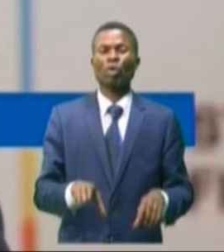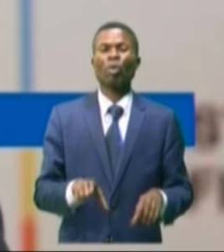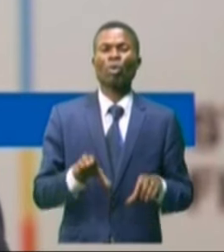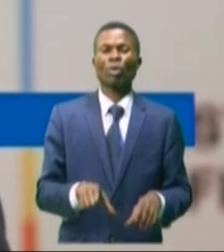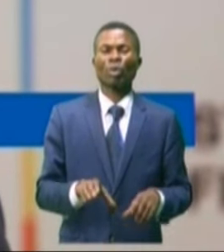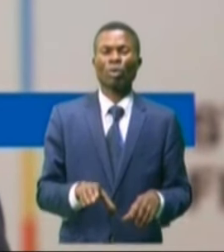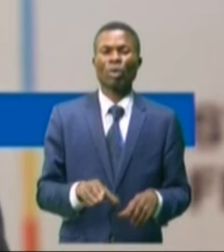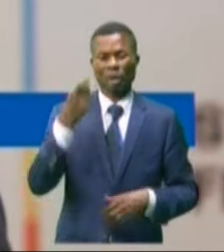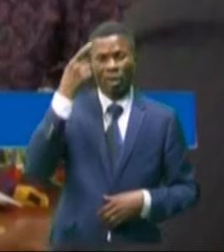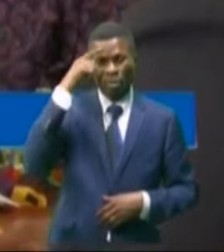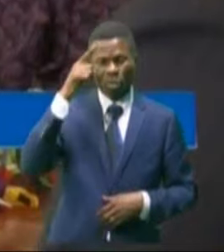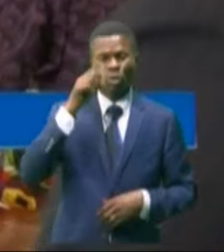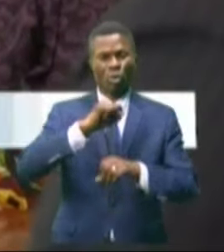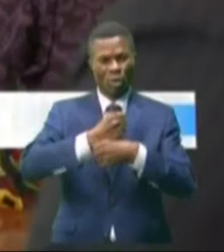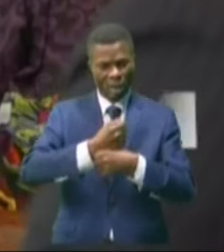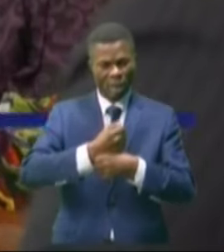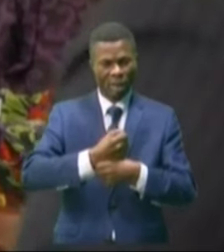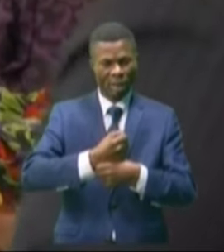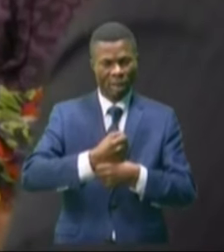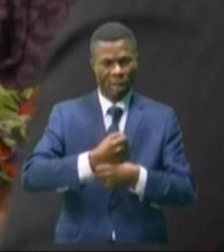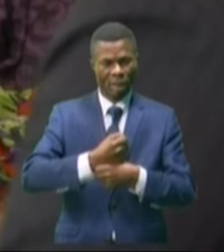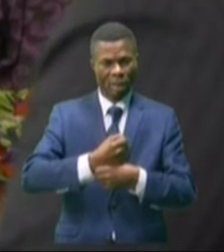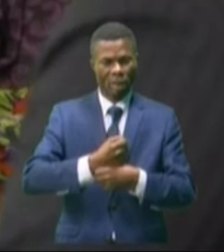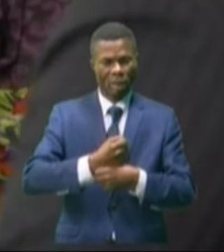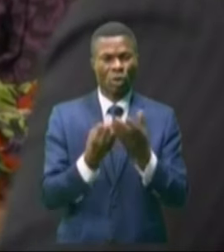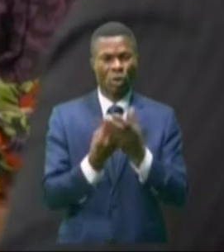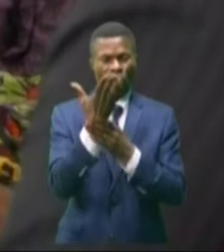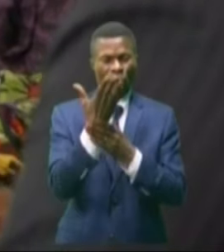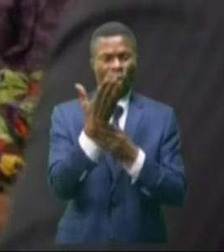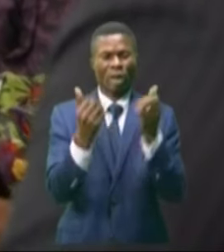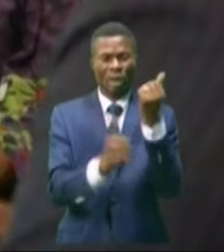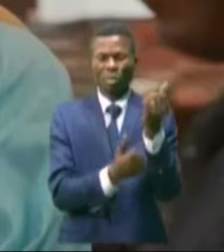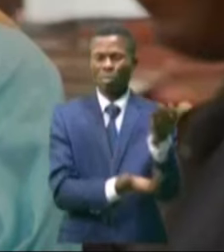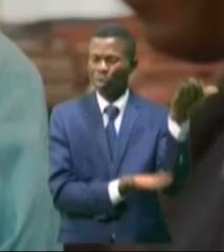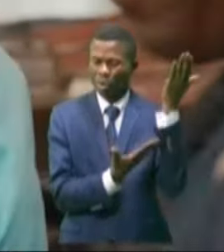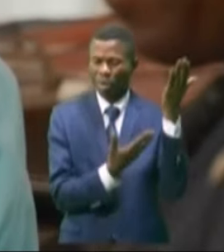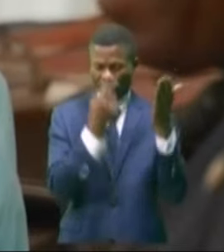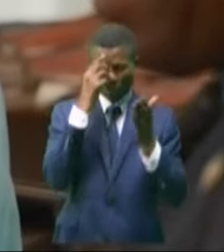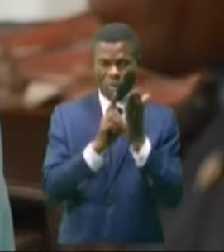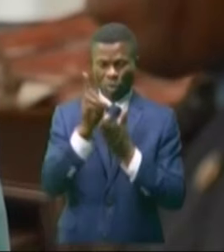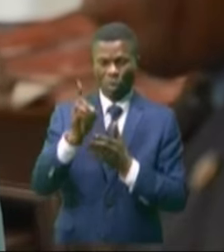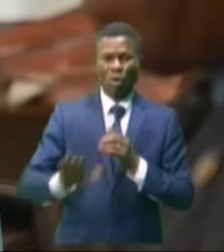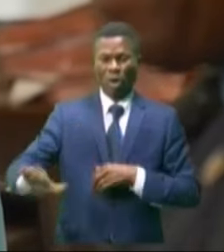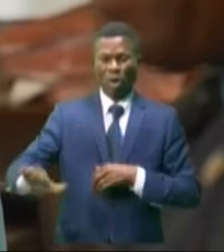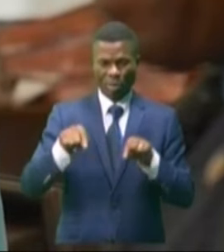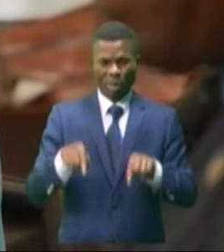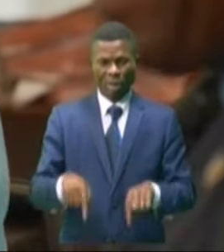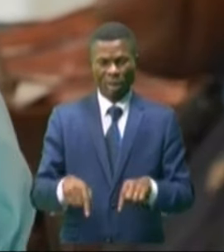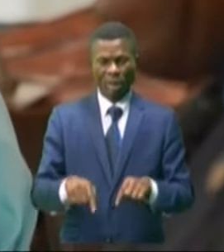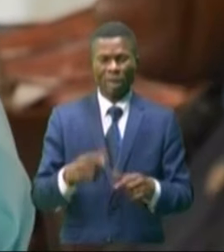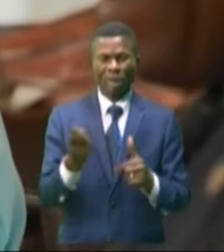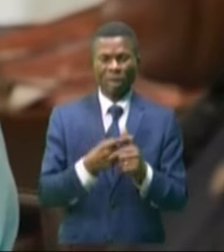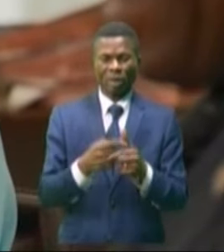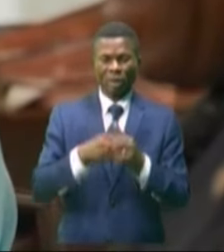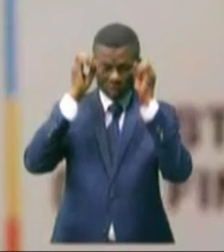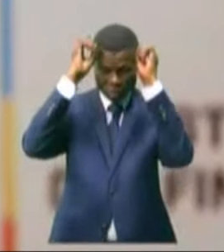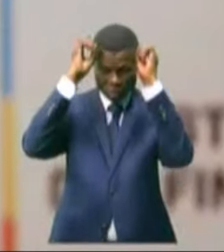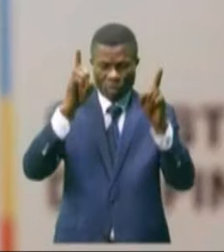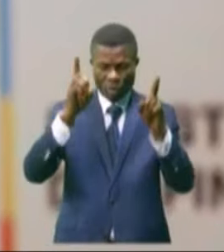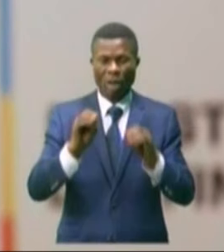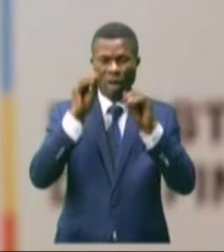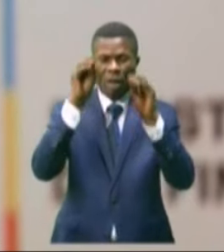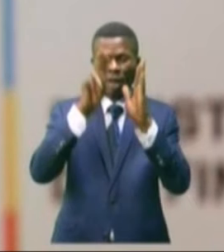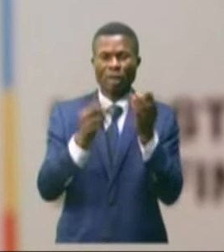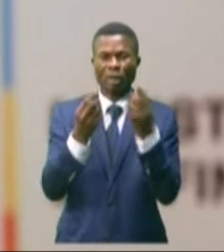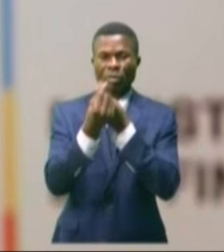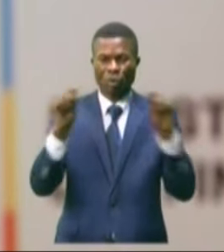à créer, n'est-ce pas, les ressources humaines nécessaires au développement de ce pays. Il s'agit d'éducation, la gratuité